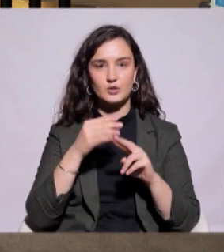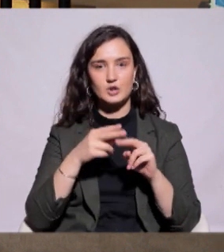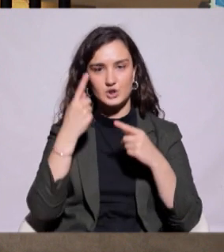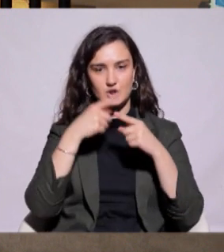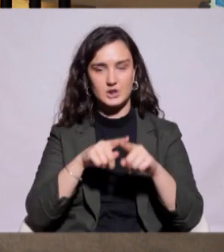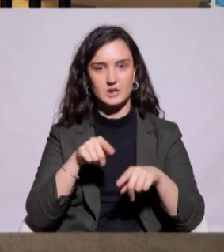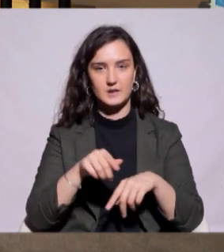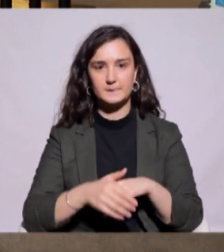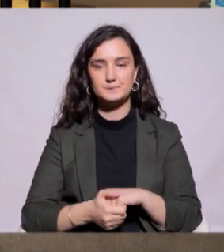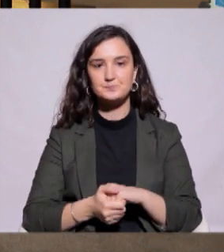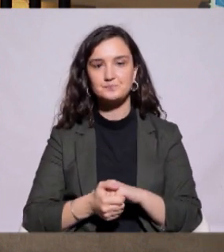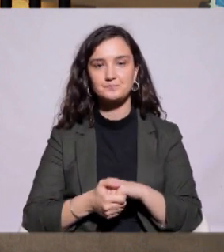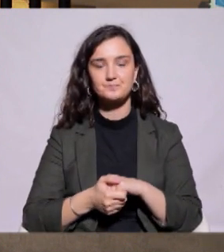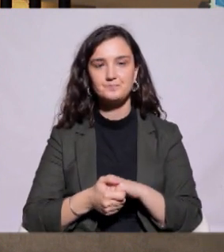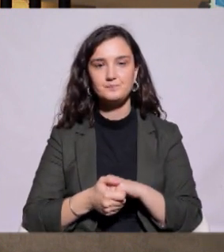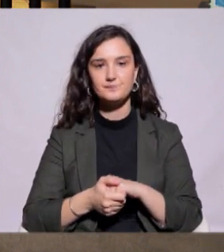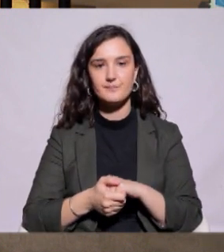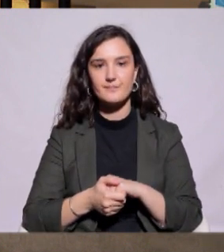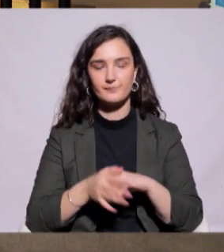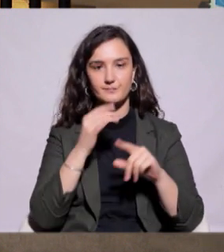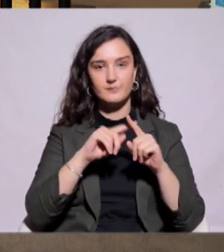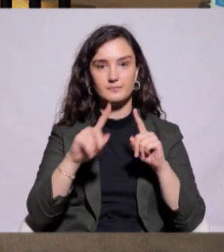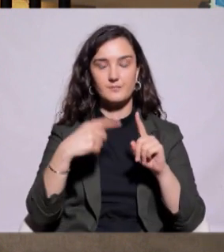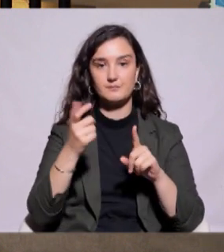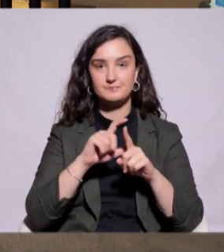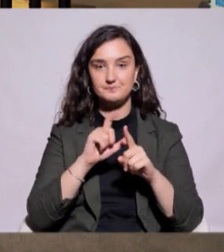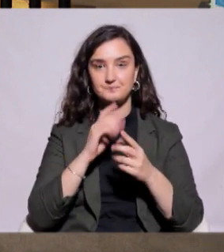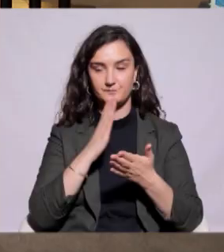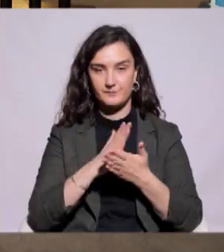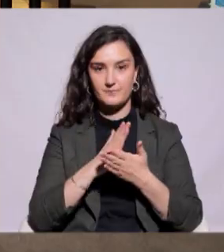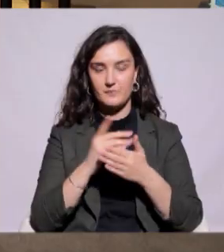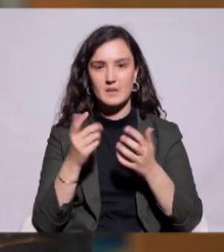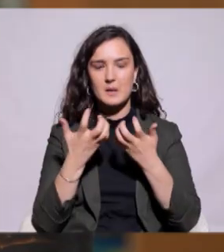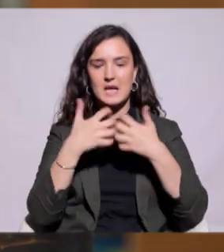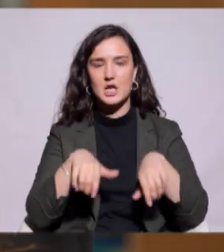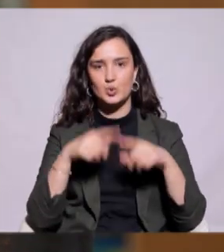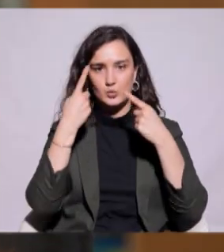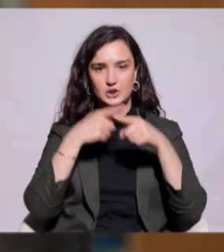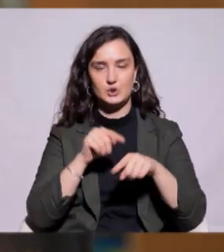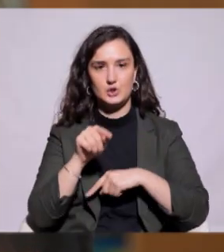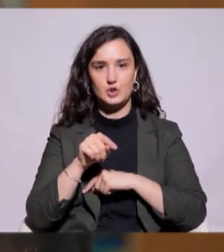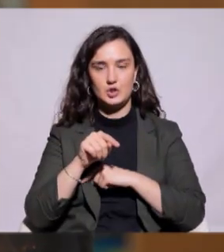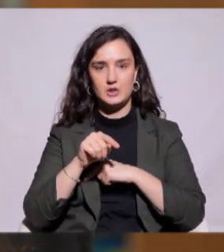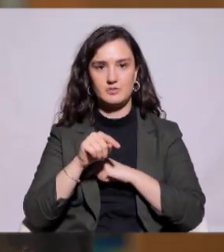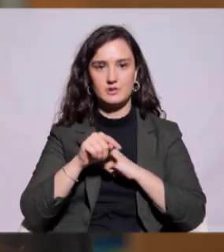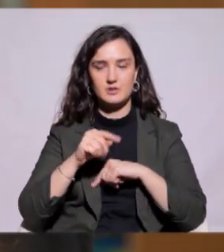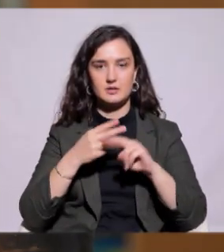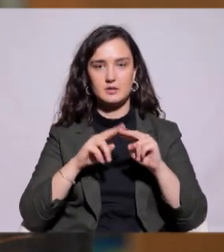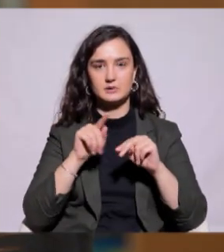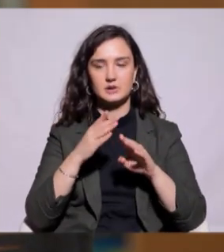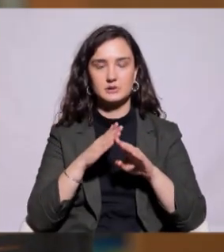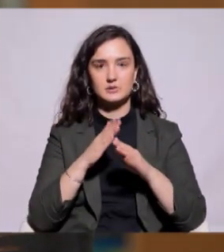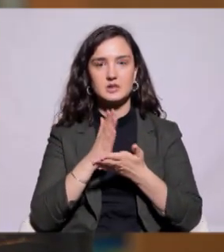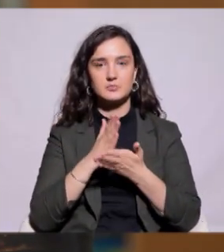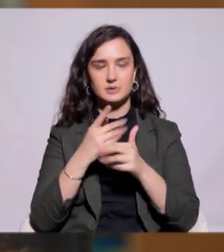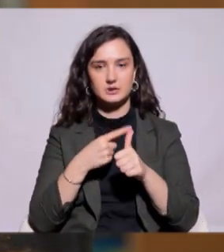სამოქალაქო ინჟინერია. Our next word is mechanical engineering. Mechanical engineering is a noun